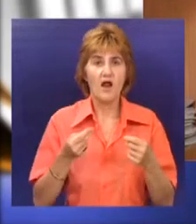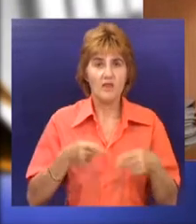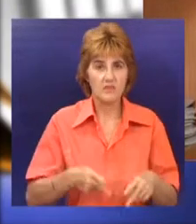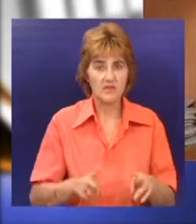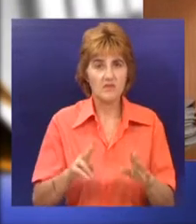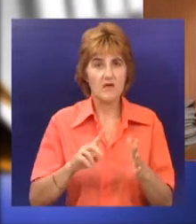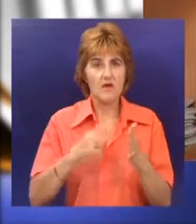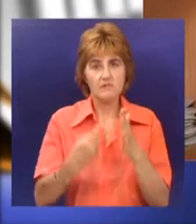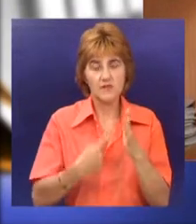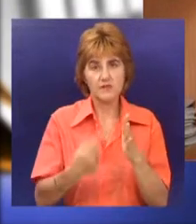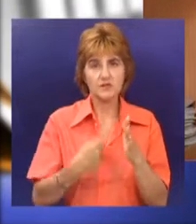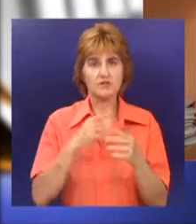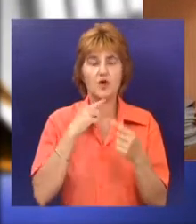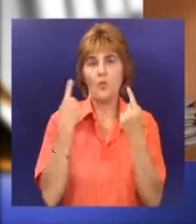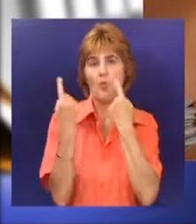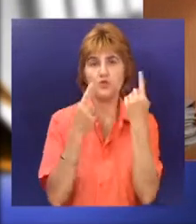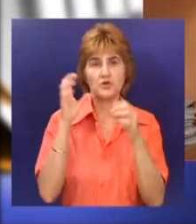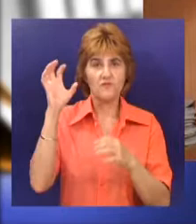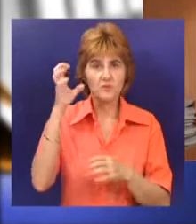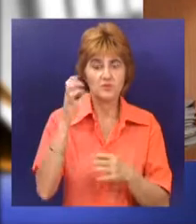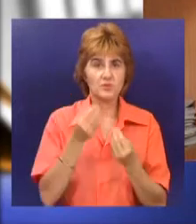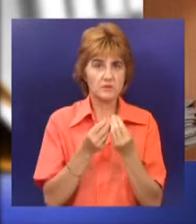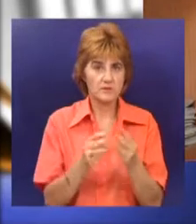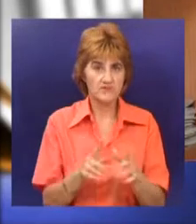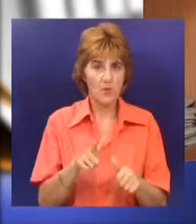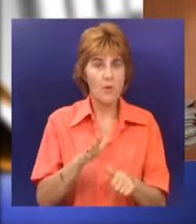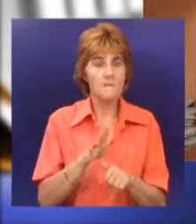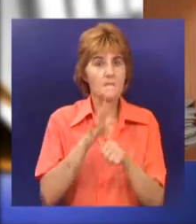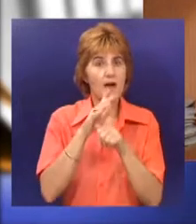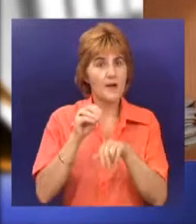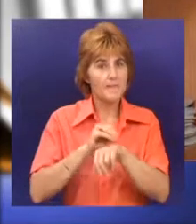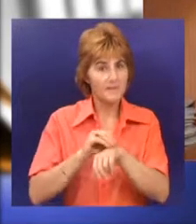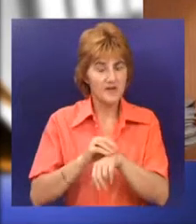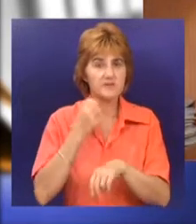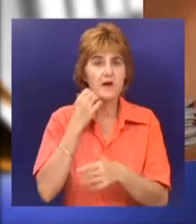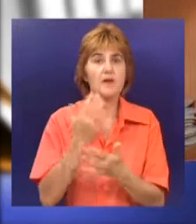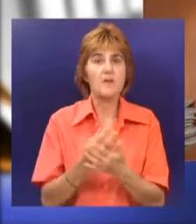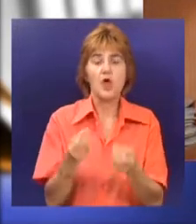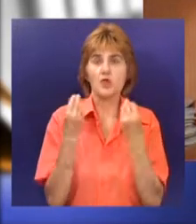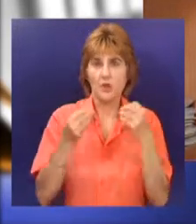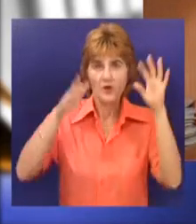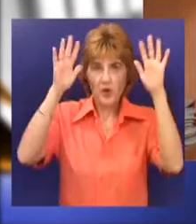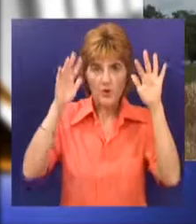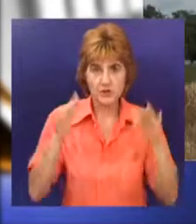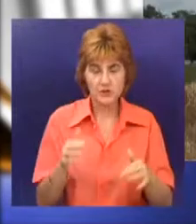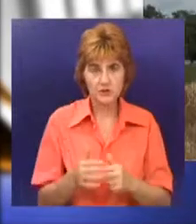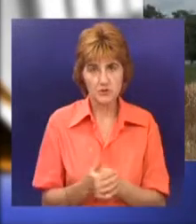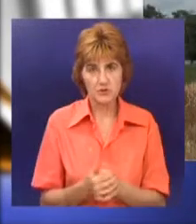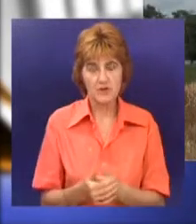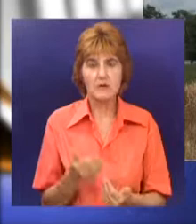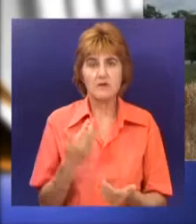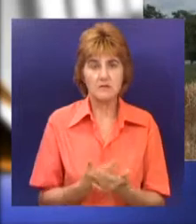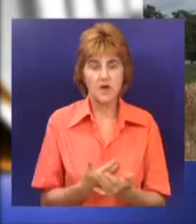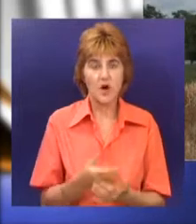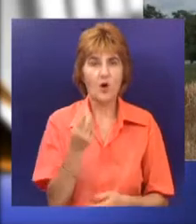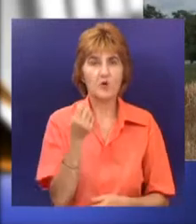agrotehniku i ove godine se poklopili vremenski uslovi koji su naročito bili povoljni u toku maja, kada je bilo dovoljno kiše i sa dobrim rasporedom.